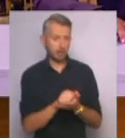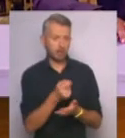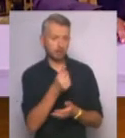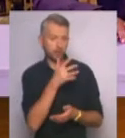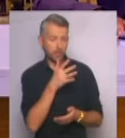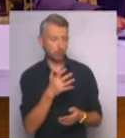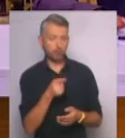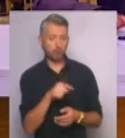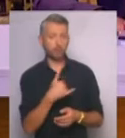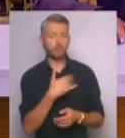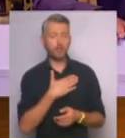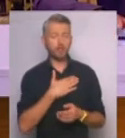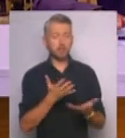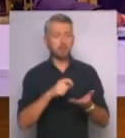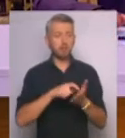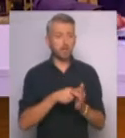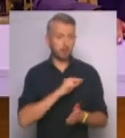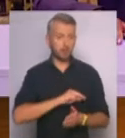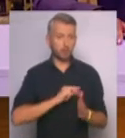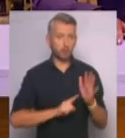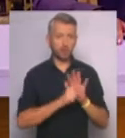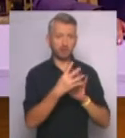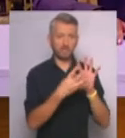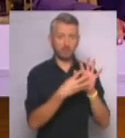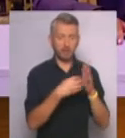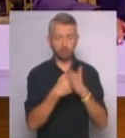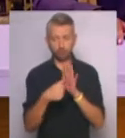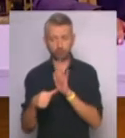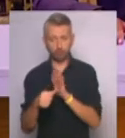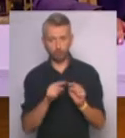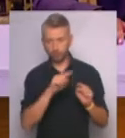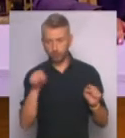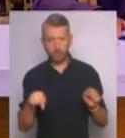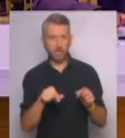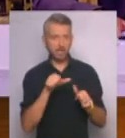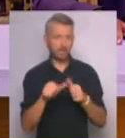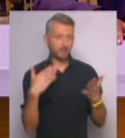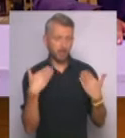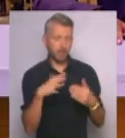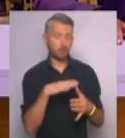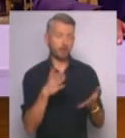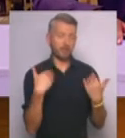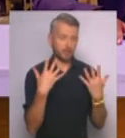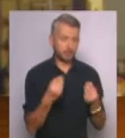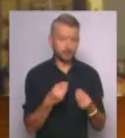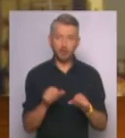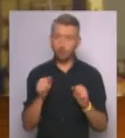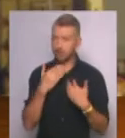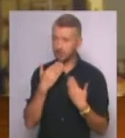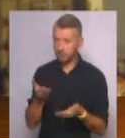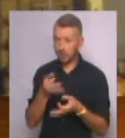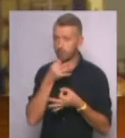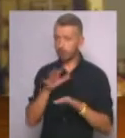нас приймальня працює, вона з 9 до 6, крім вихідних, а іноді і на вихідні. Тобто можна звертатися в будь-якому